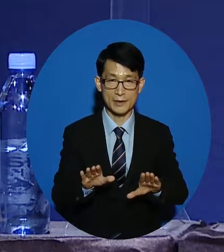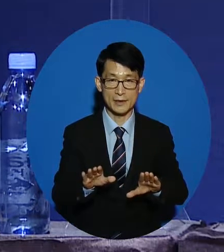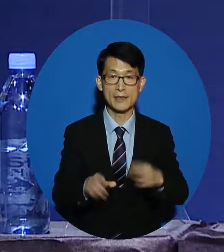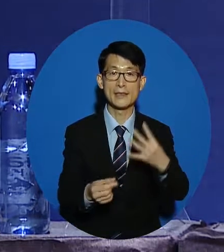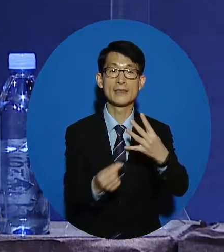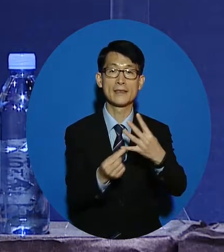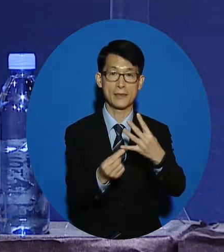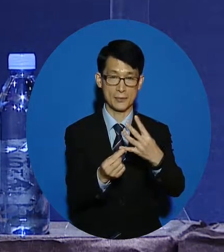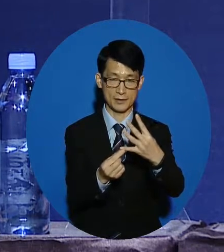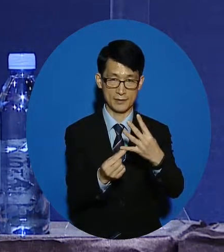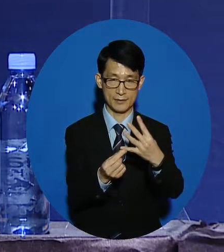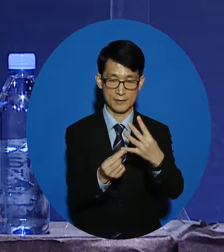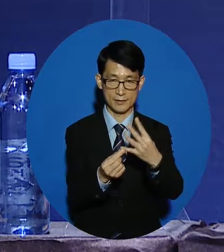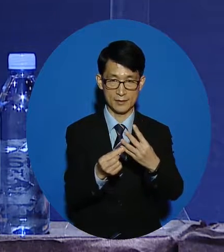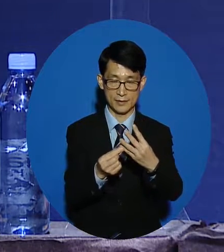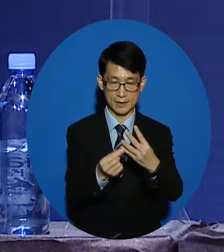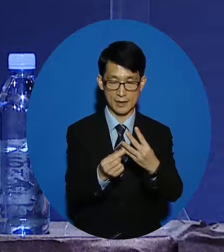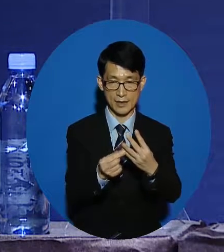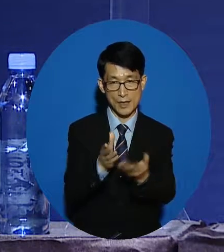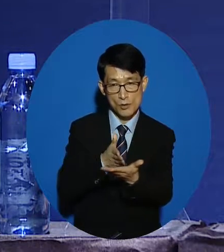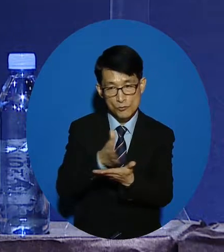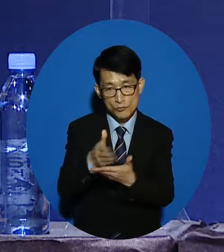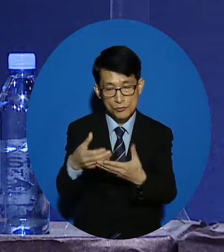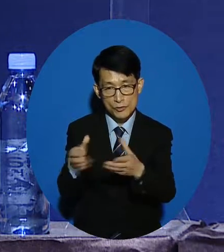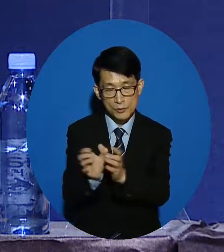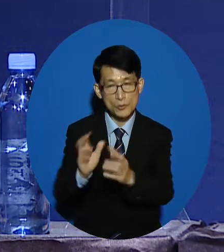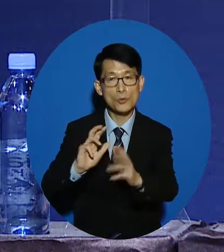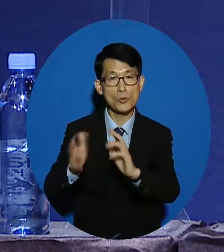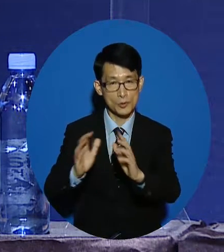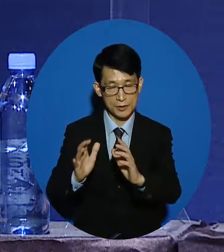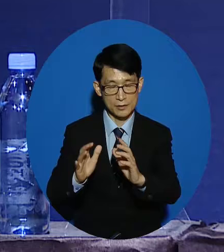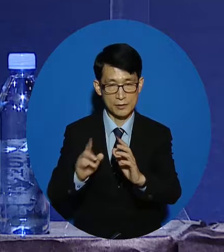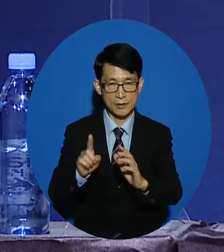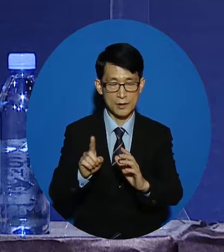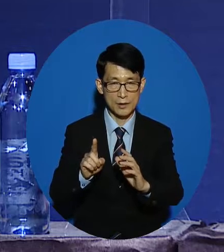네 번째 분임 세션 4로 포스트